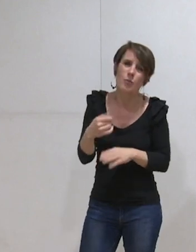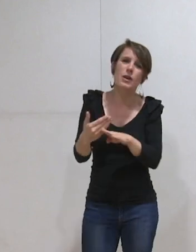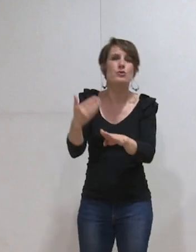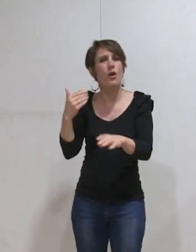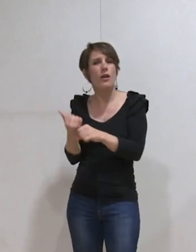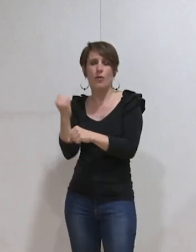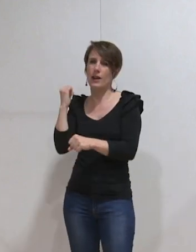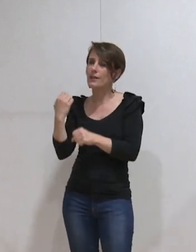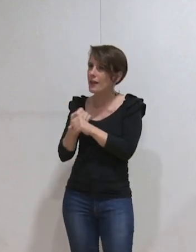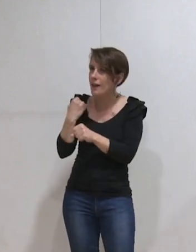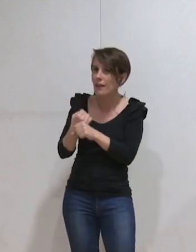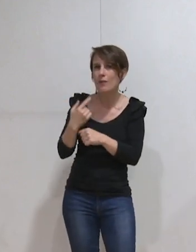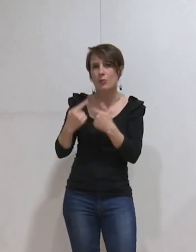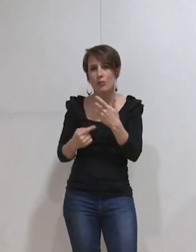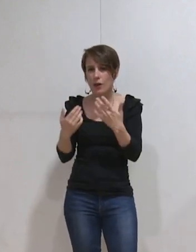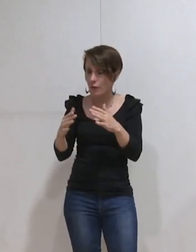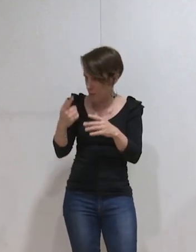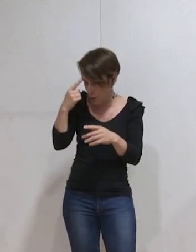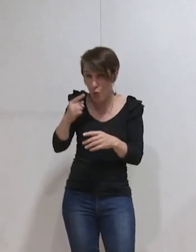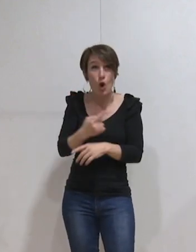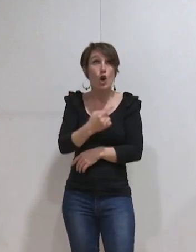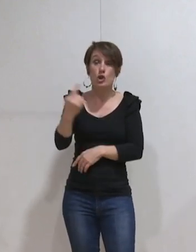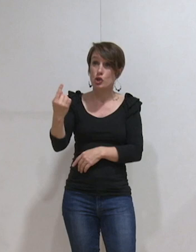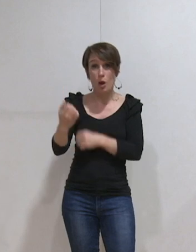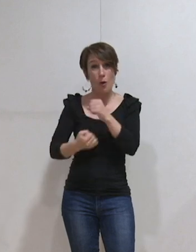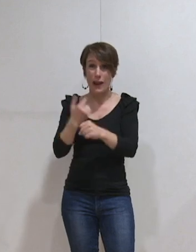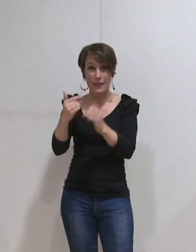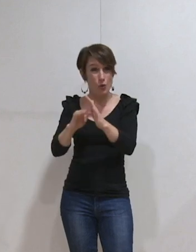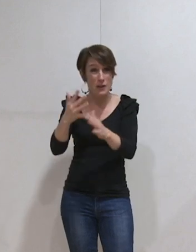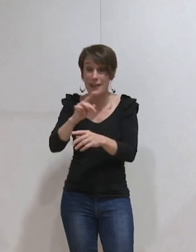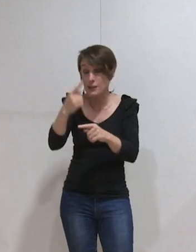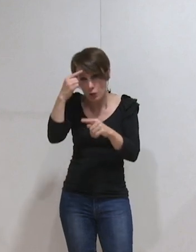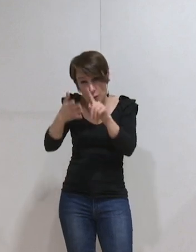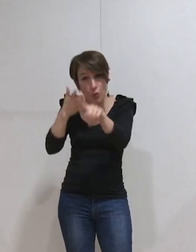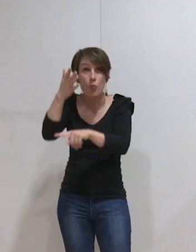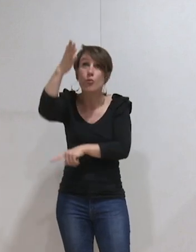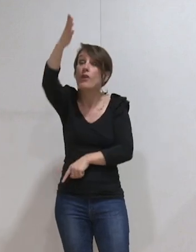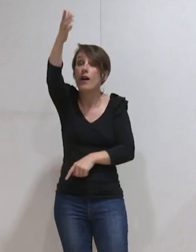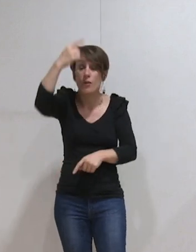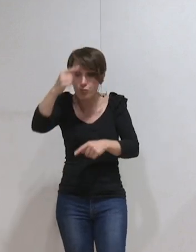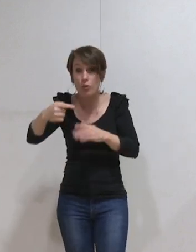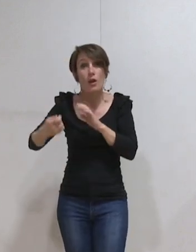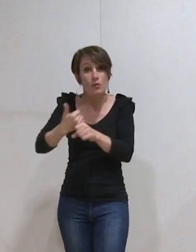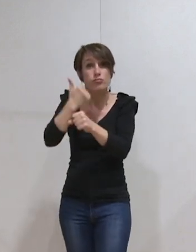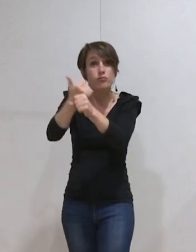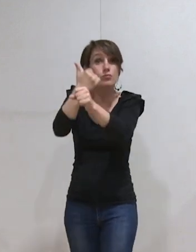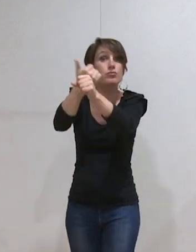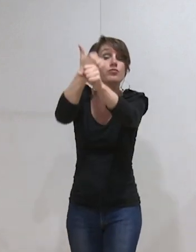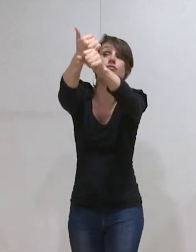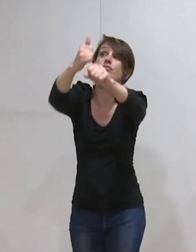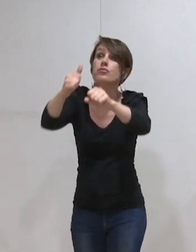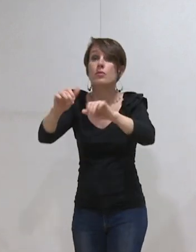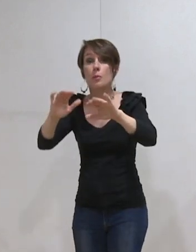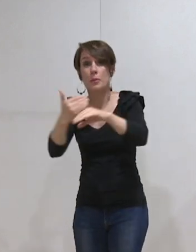effectué mais qui ne sert pas qu'à l'édition 2015 qui sert à préfigurer ce ce que pourrait être la fête des tuiles dans les années qui